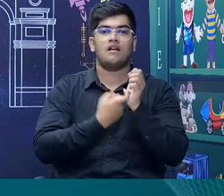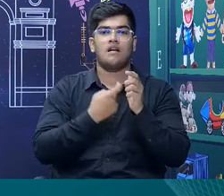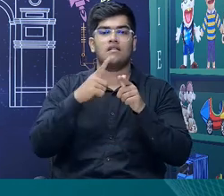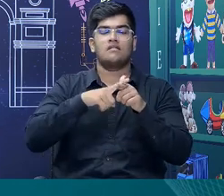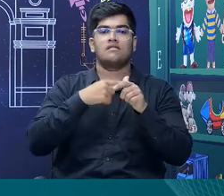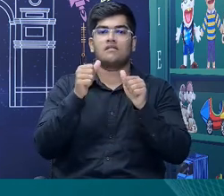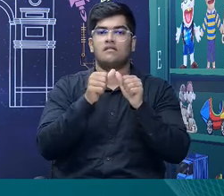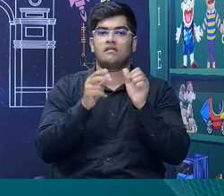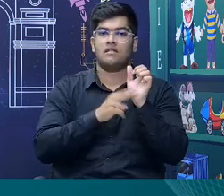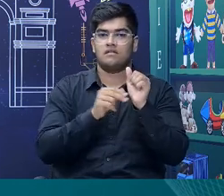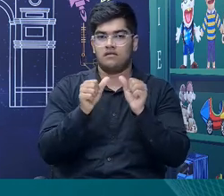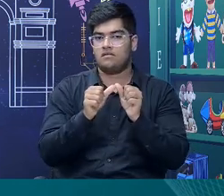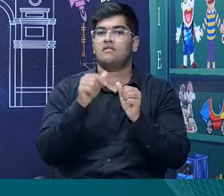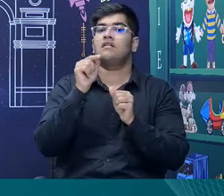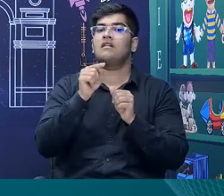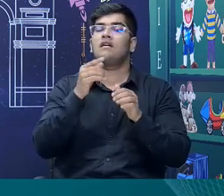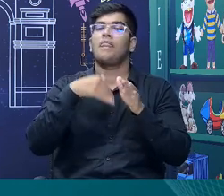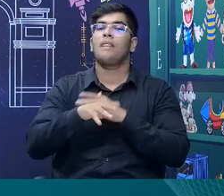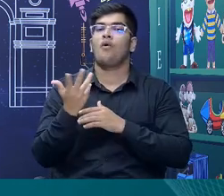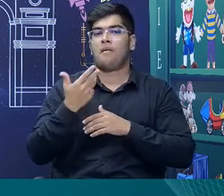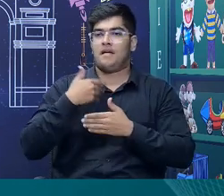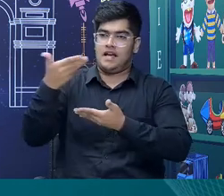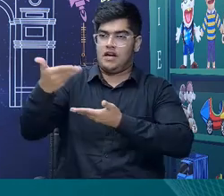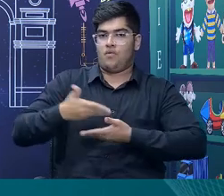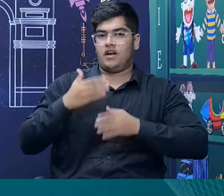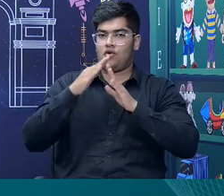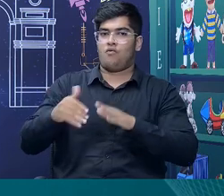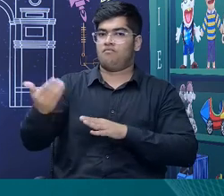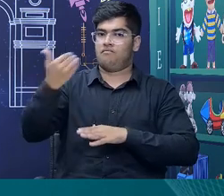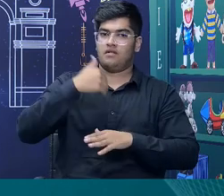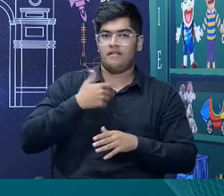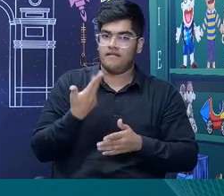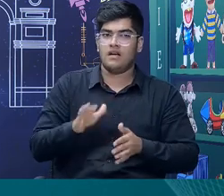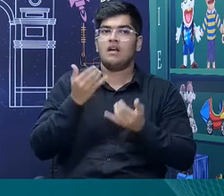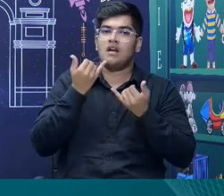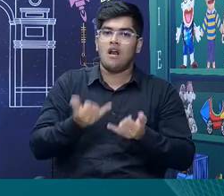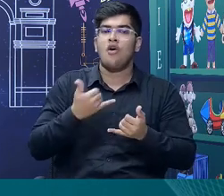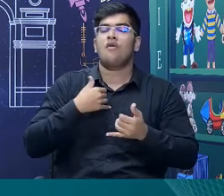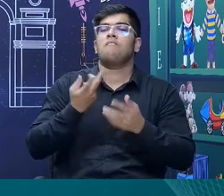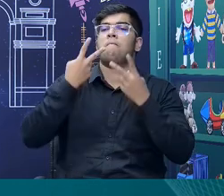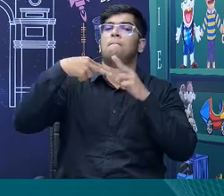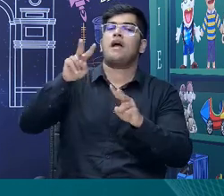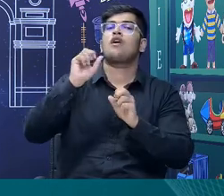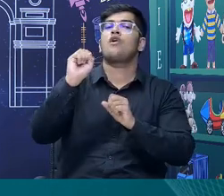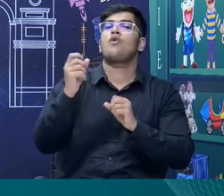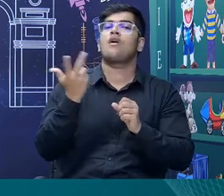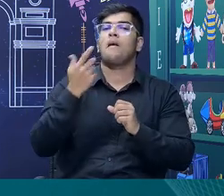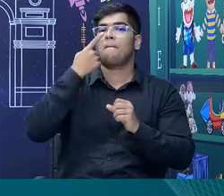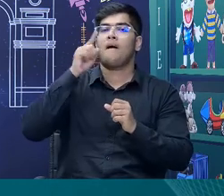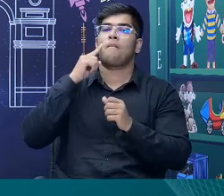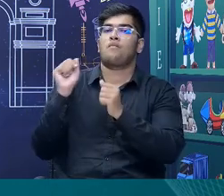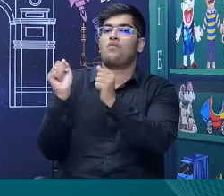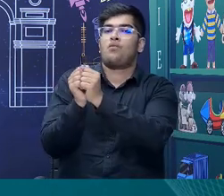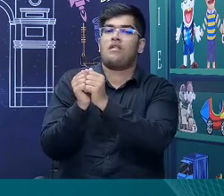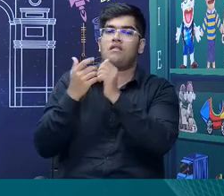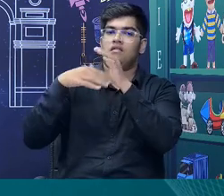की अभी हमने उनको अपने पास बुलाया था अब हम उनको वापस भेज रहे हैं उनके मम्मी पापा के